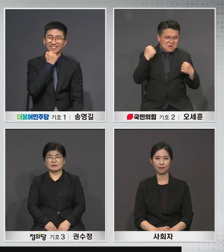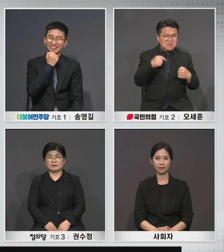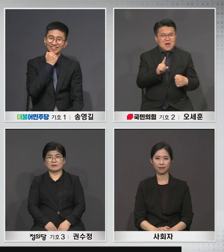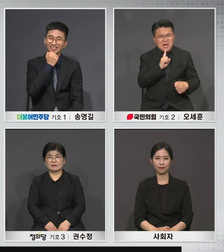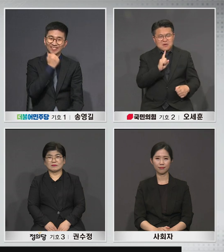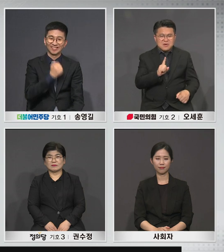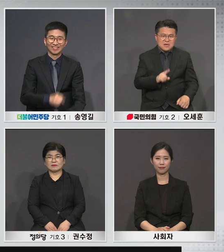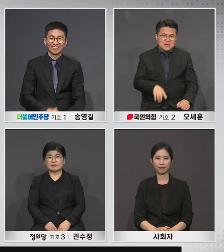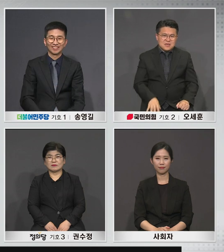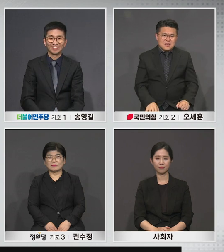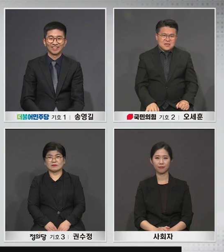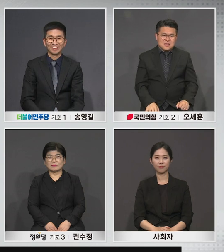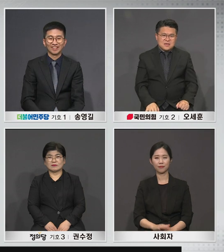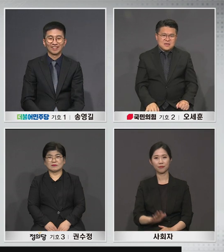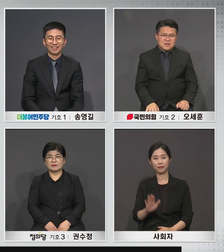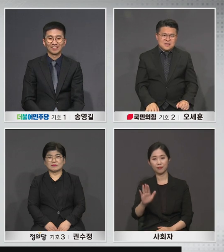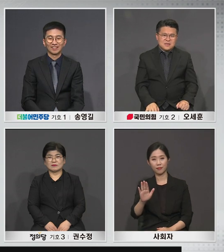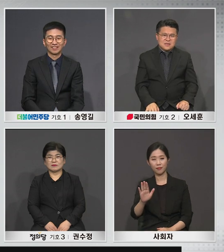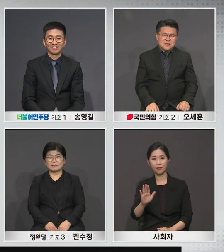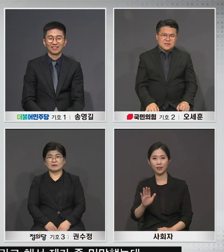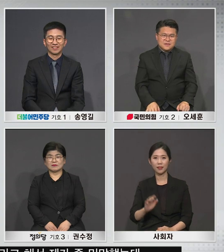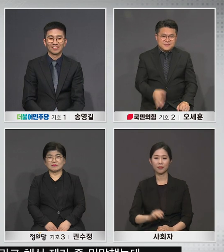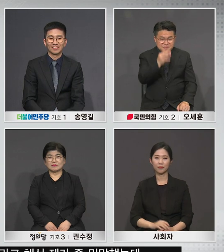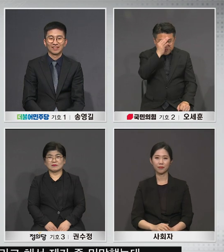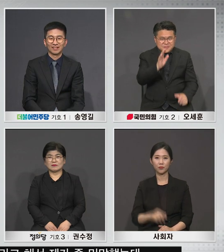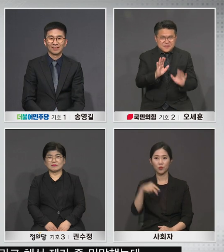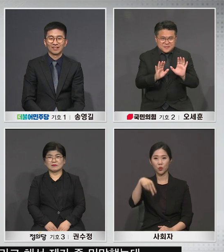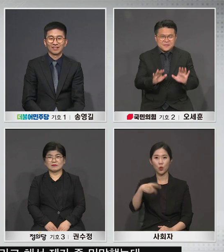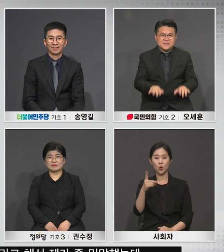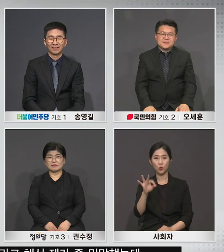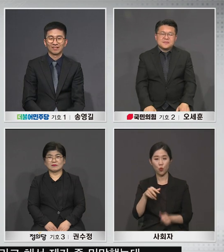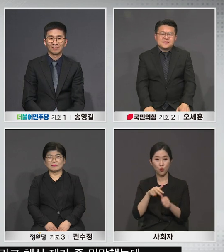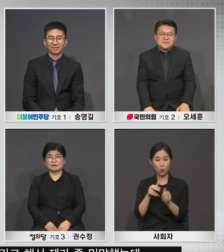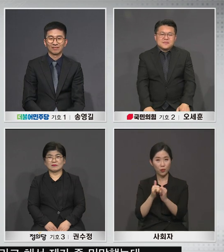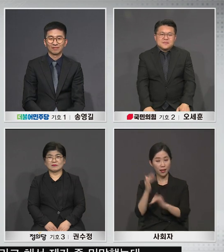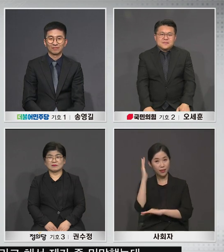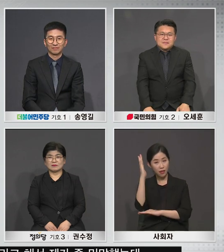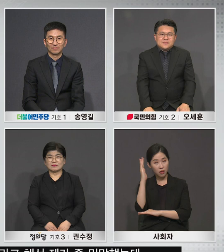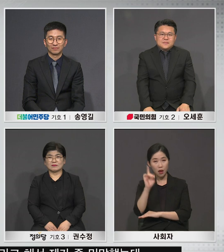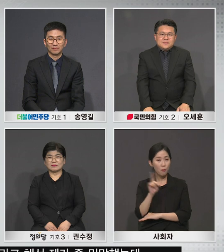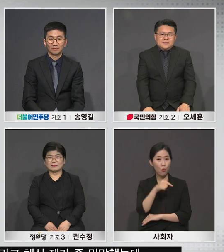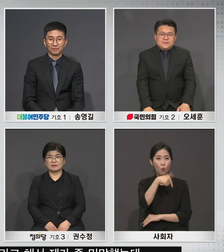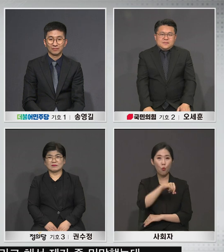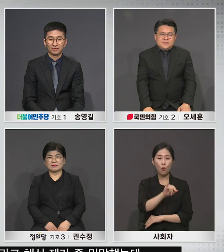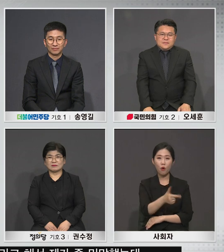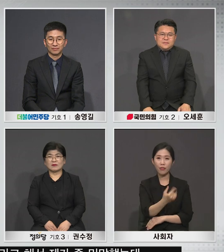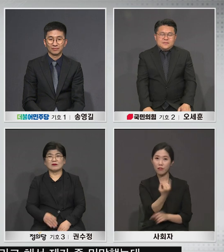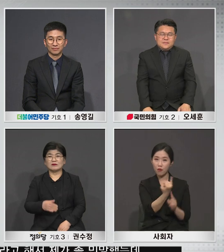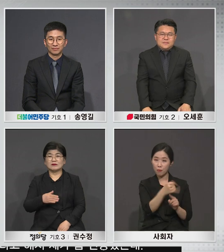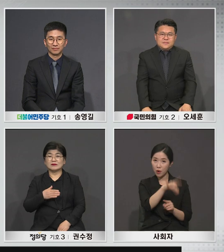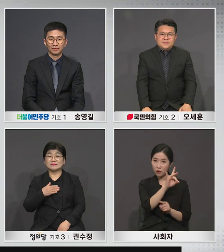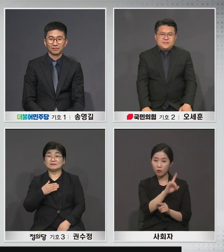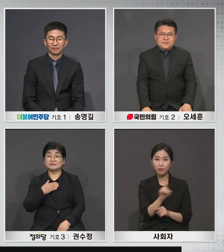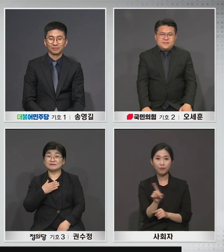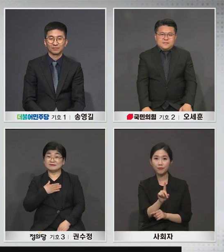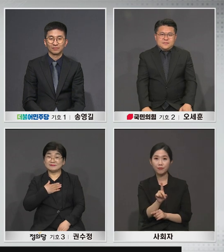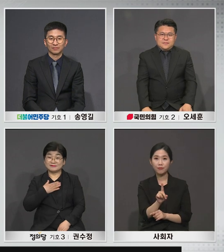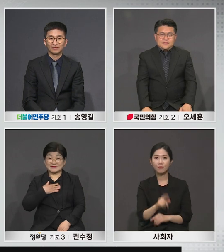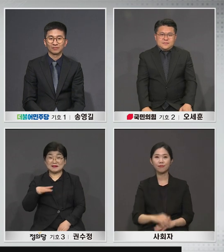송영일 후보. 죄송합니다, 그런 표현을 써서. 송영일 후보 발언하시겠습니까? 권수정 후보가 하시겠습니다. 먼저 하시죠. 제가 먼저 발언하겠습니다.